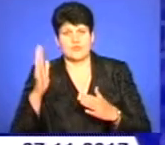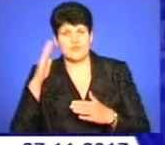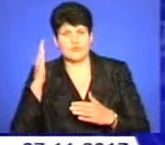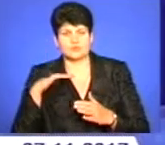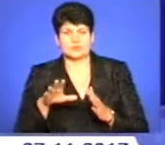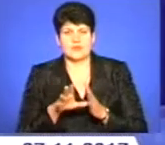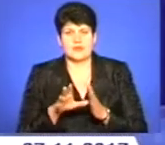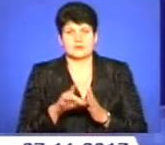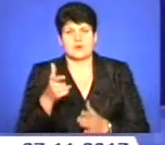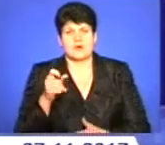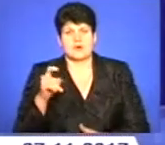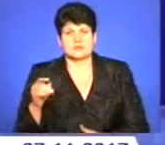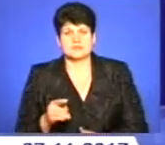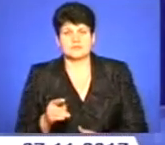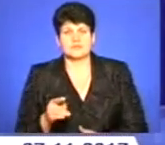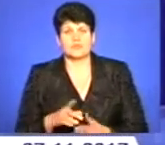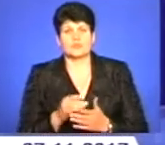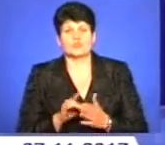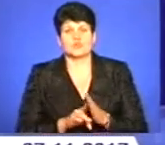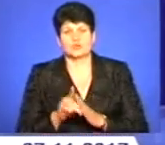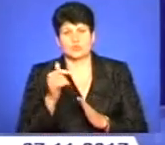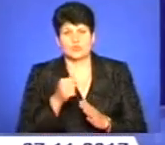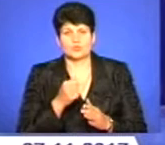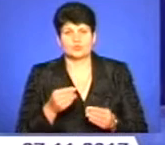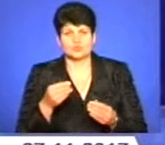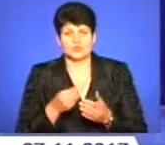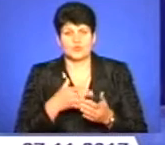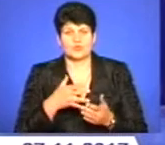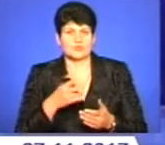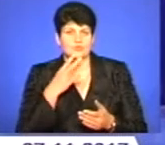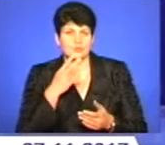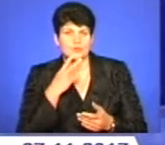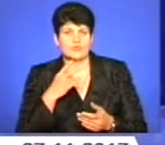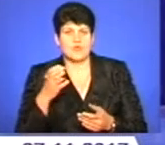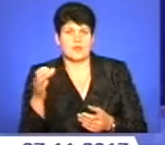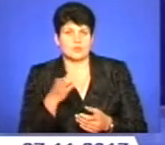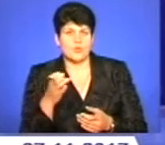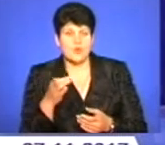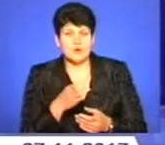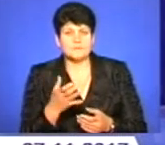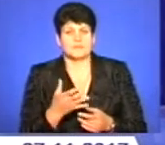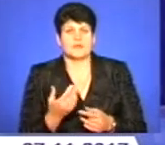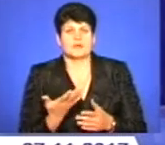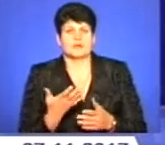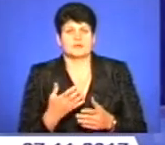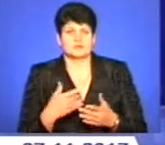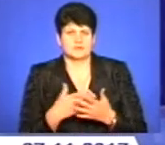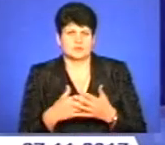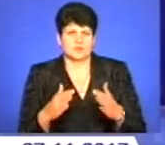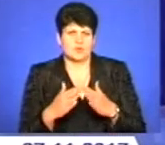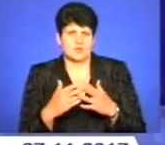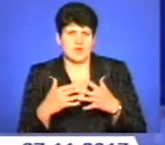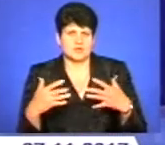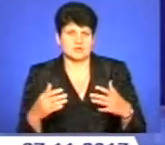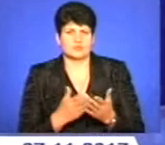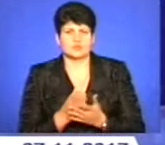та газ. Крім того, від початку року подорожчав алкоголь і тютюнові вироби, предмети домашнього вжитку, побутова техніка, послуги ресторанів